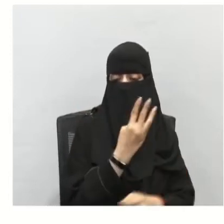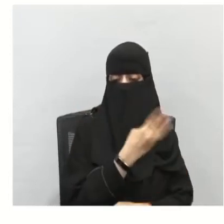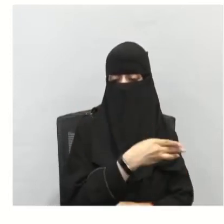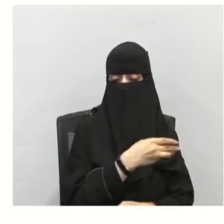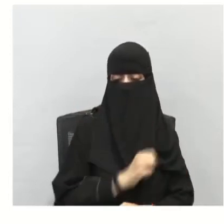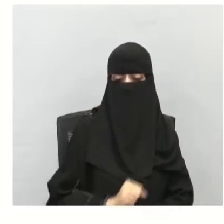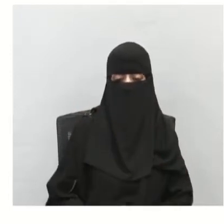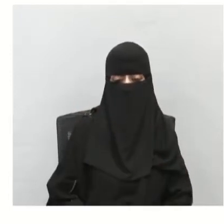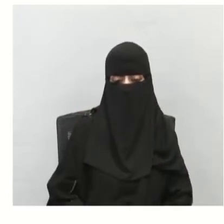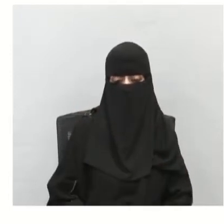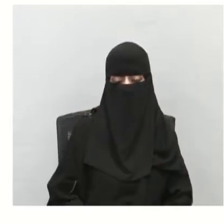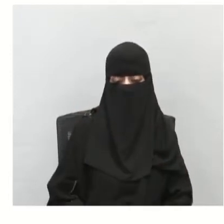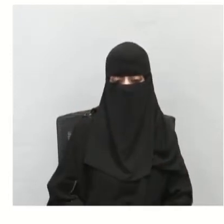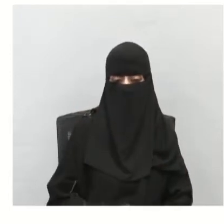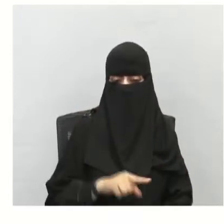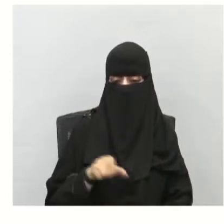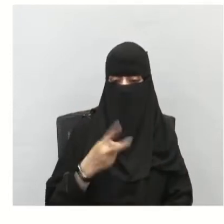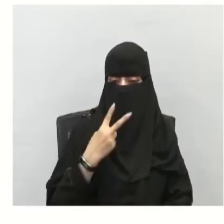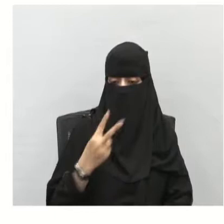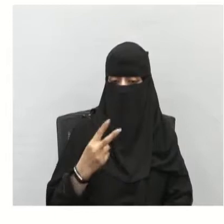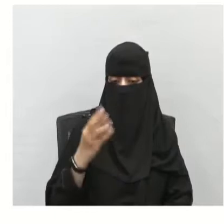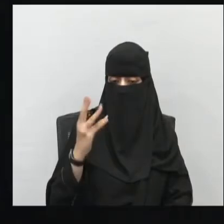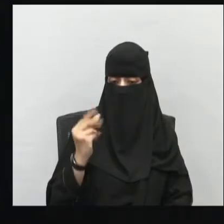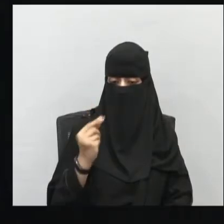ماذا؟ 30. إذا لاحظوا معي جيدا هنا